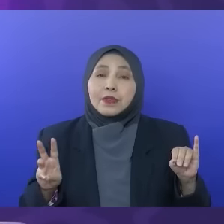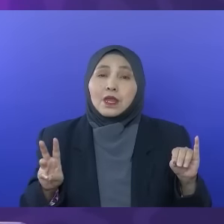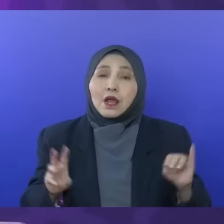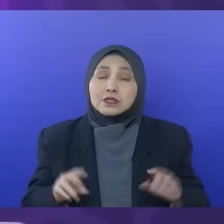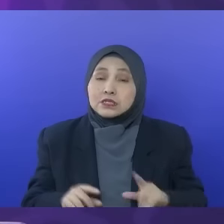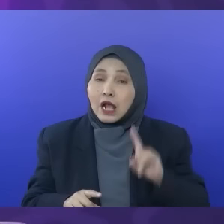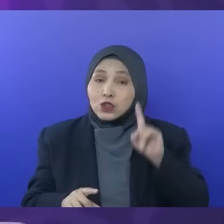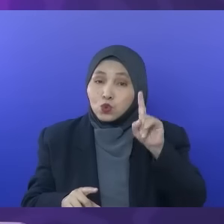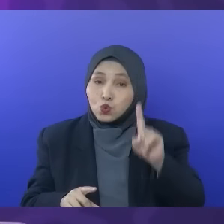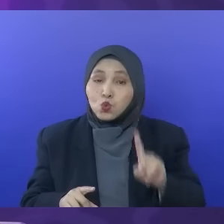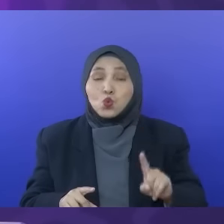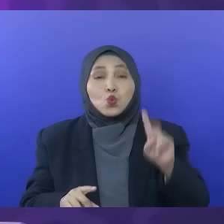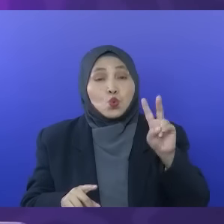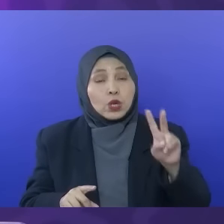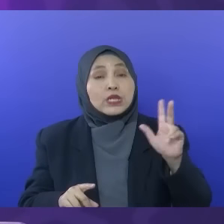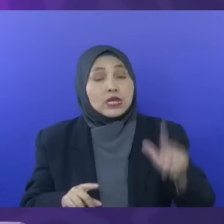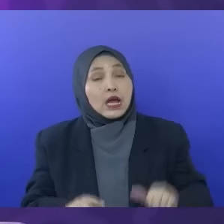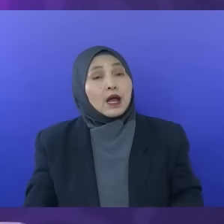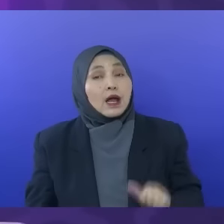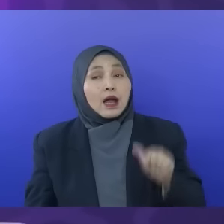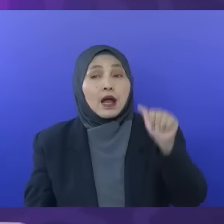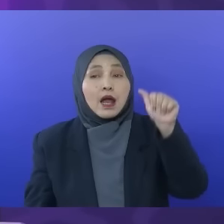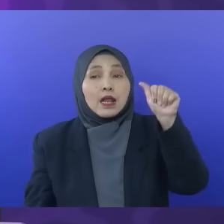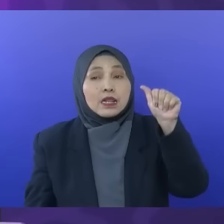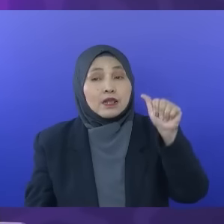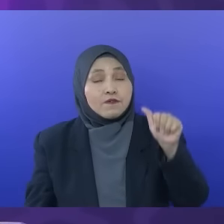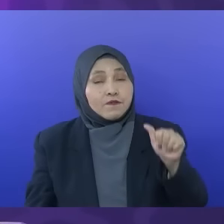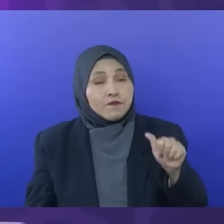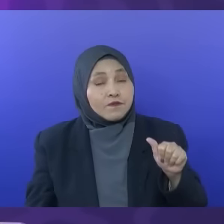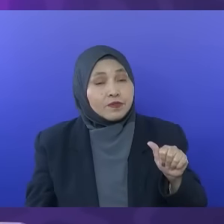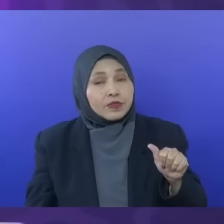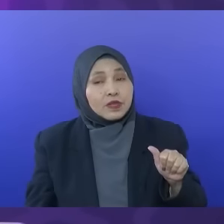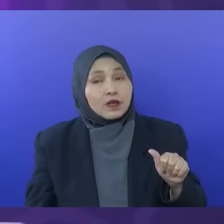satu dua tiga coba